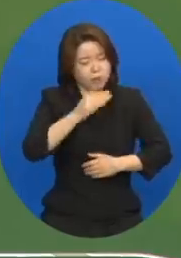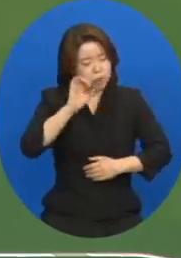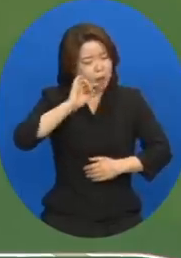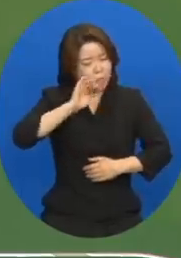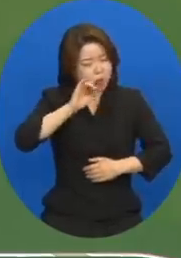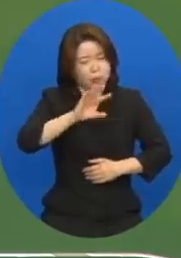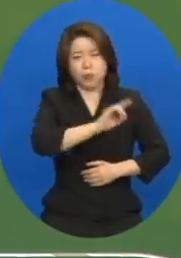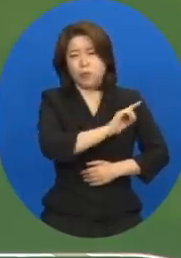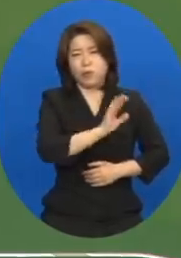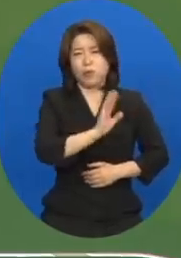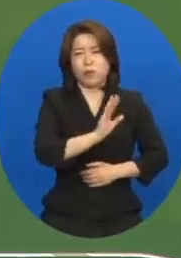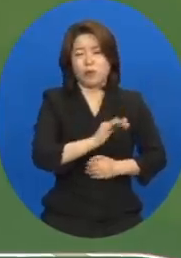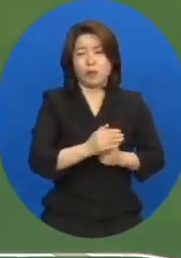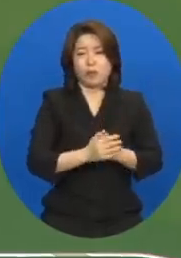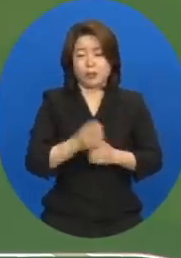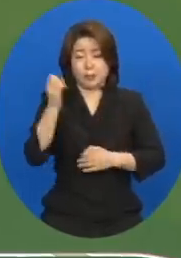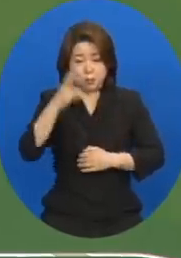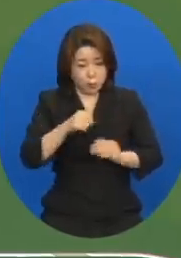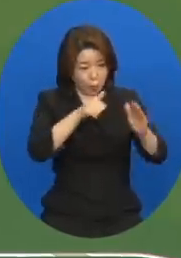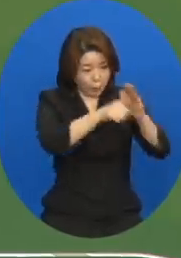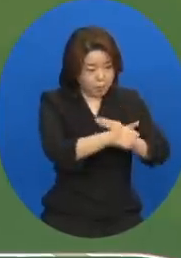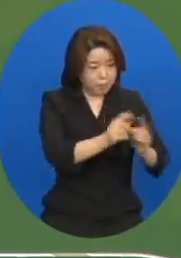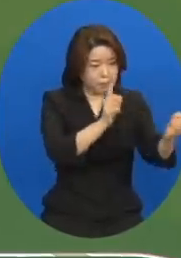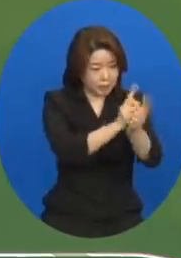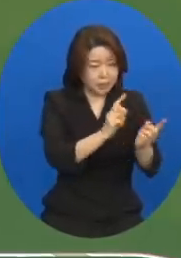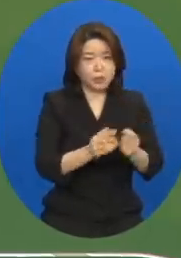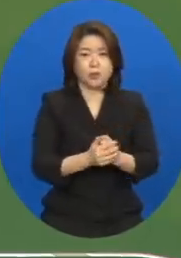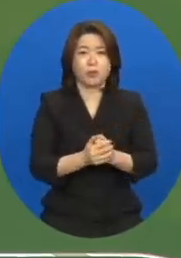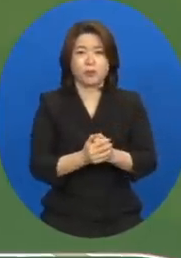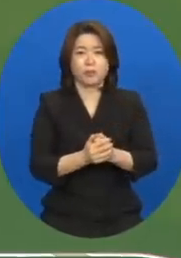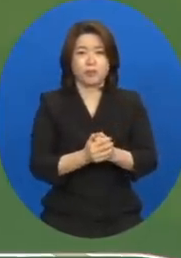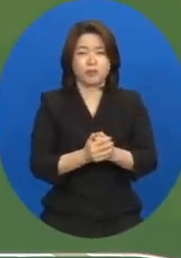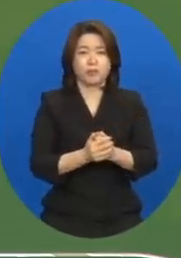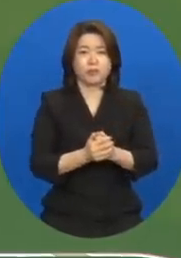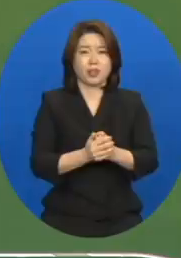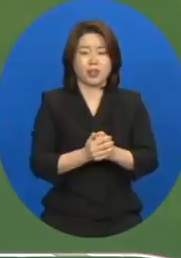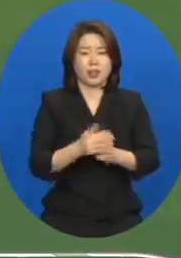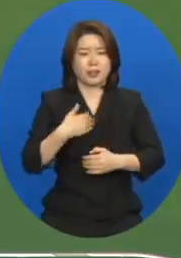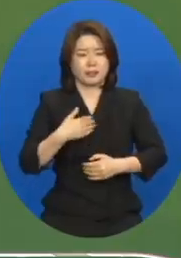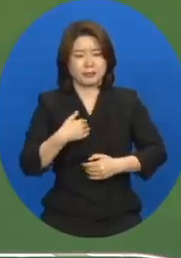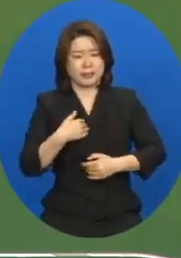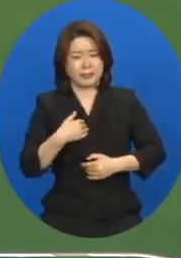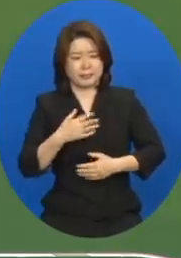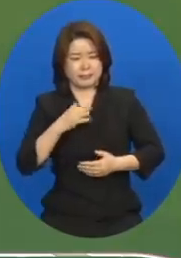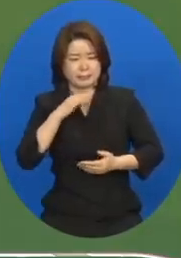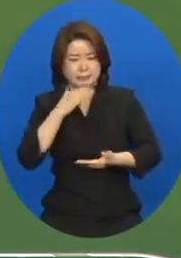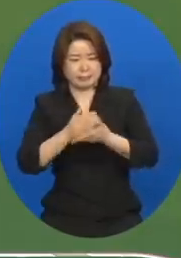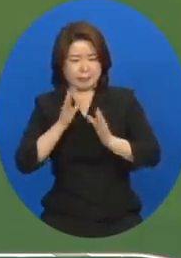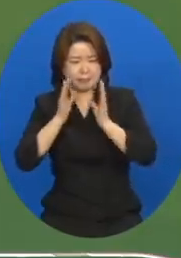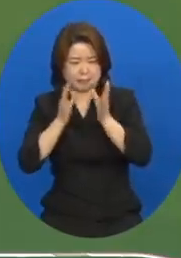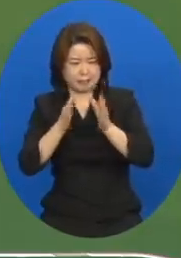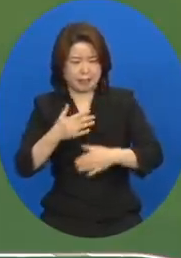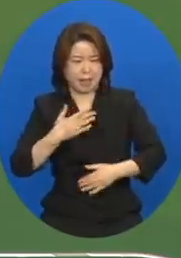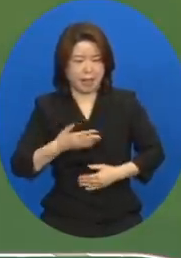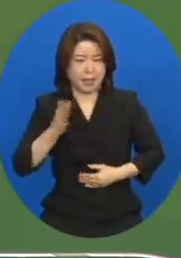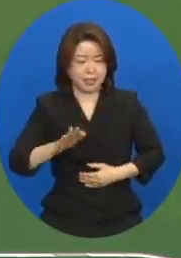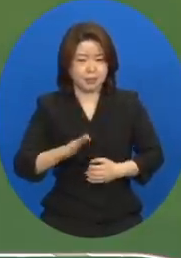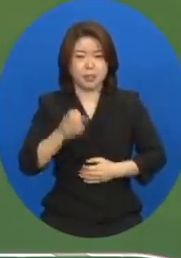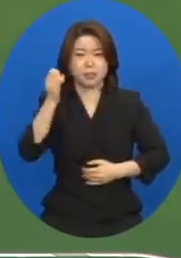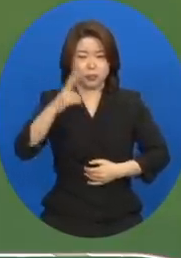없는데 또 찾아가고 또 속은 뻔히 알면서도 또